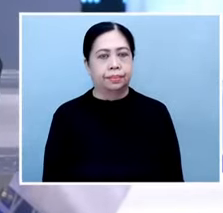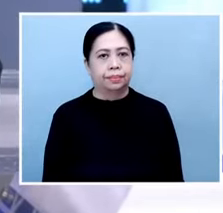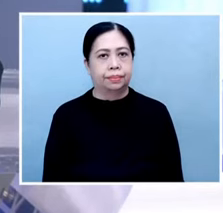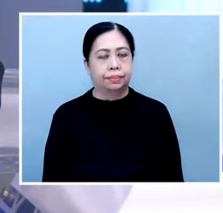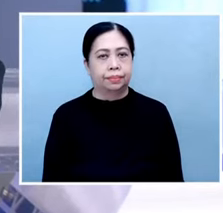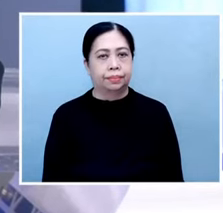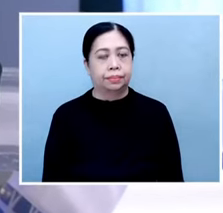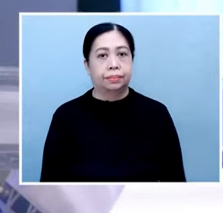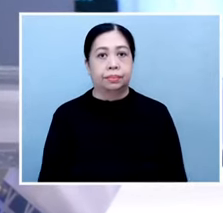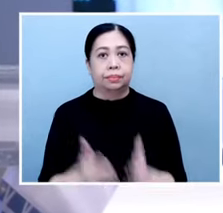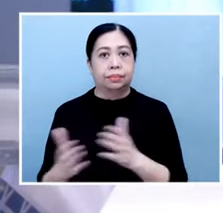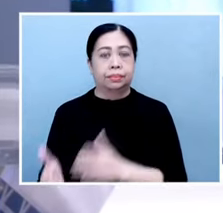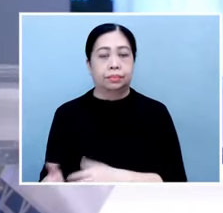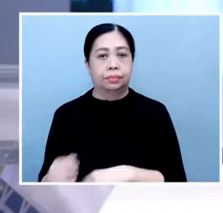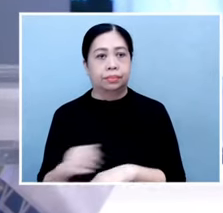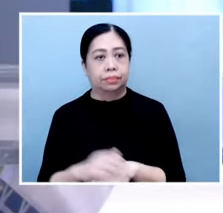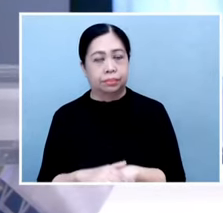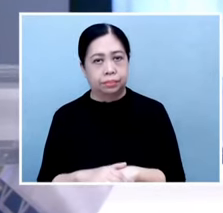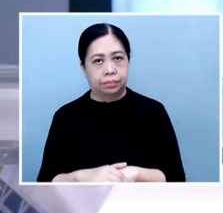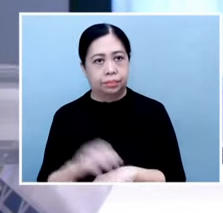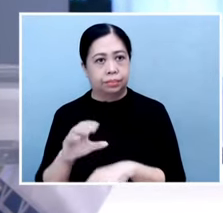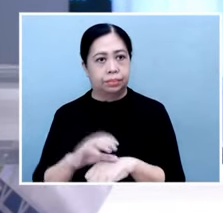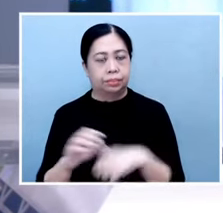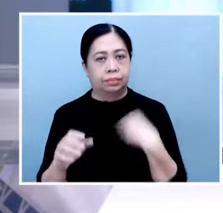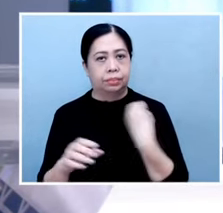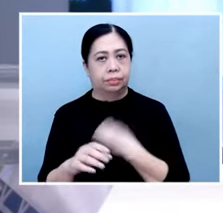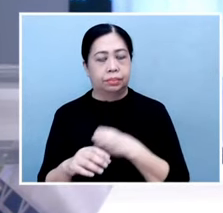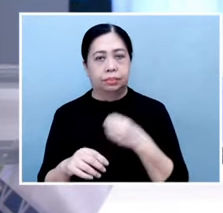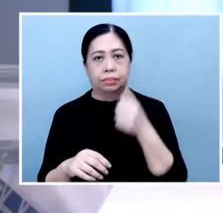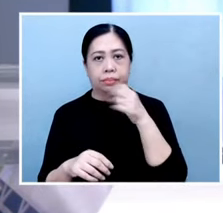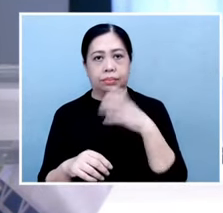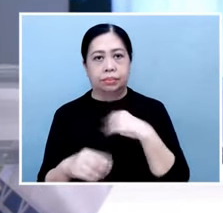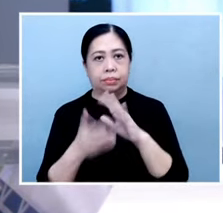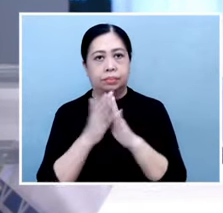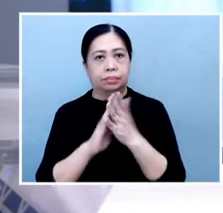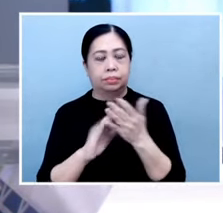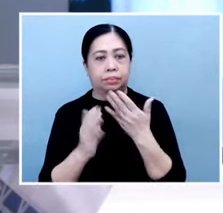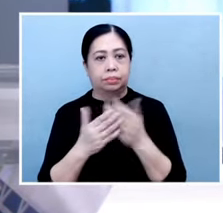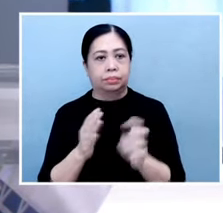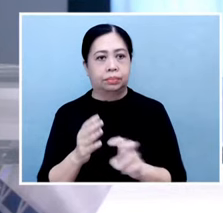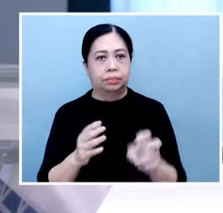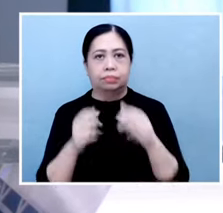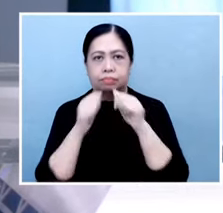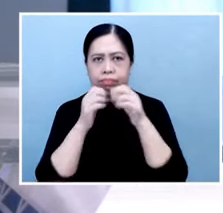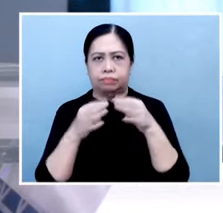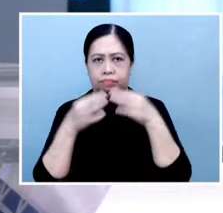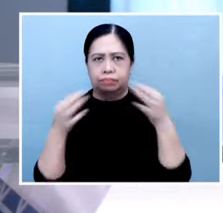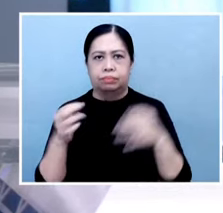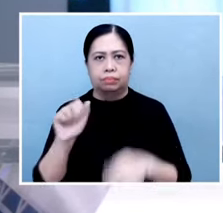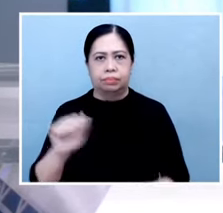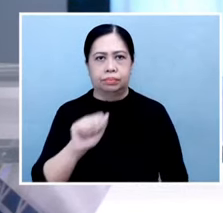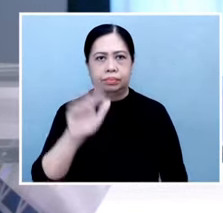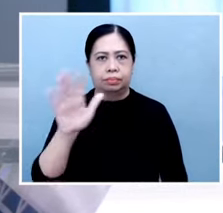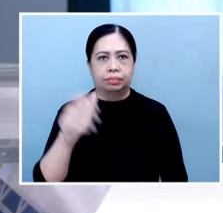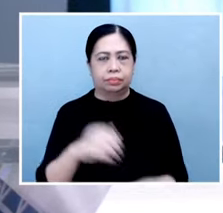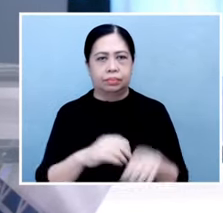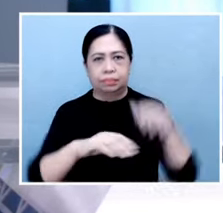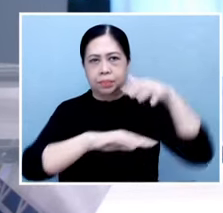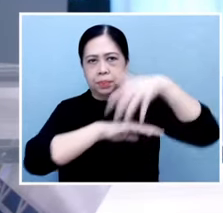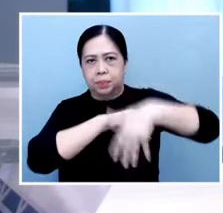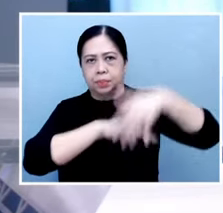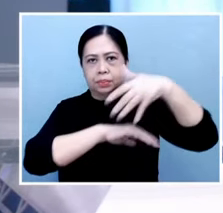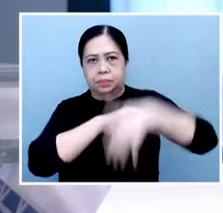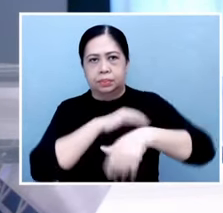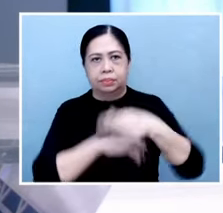Maliban sa simbahan ng Our Lady of Peace and Good Boys, kilala rin ang Antipolo sa hinulugang taktak